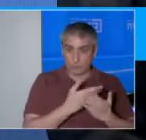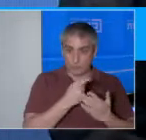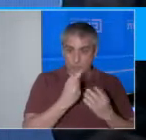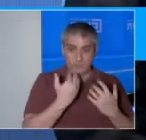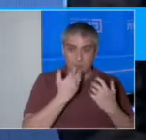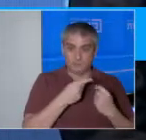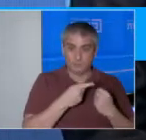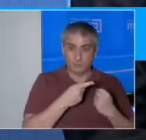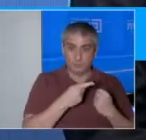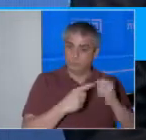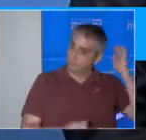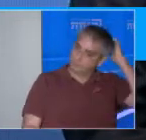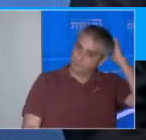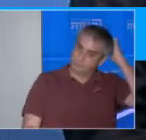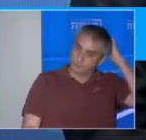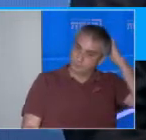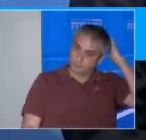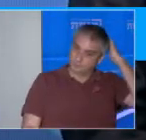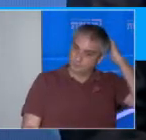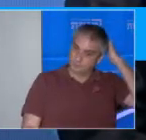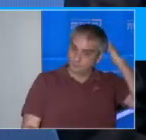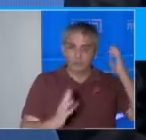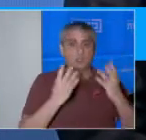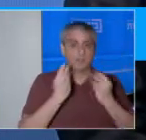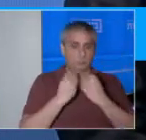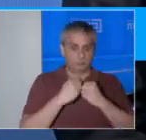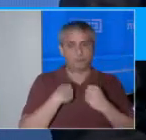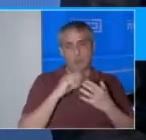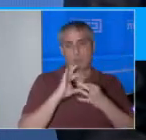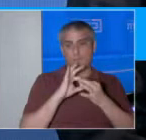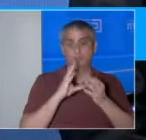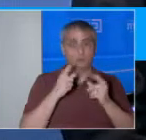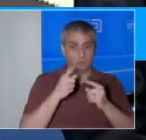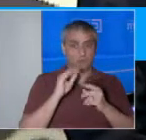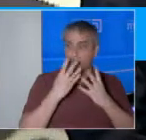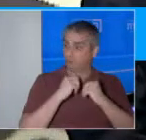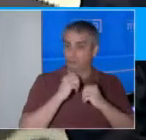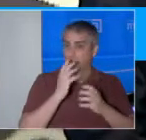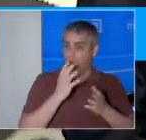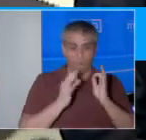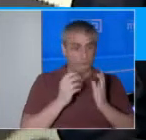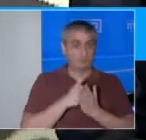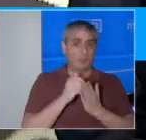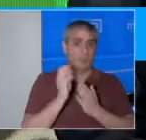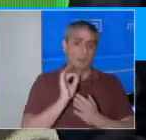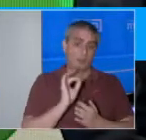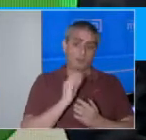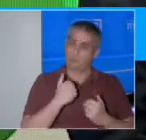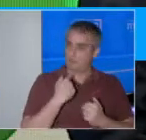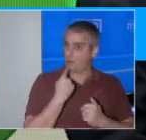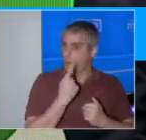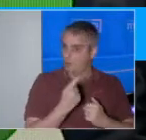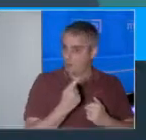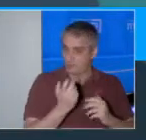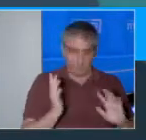על הסיפור הזה? יש עוד הרבה משפחות שאנחנו בקשר איתם, יש משפחות שהמשפט עדיין מתנהל. אני יכולה לספר